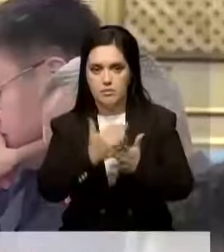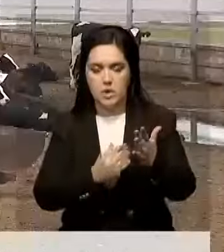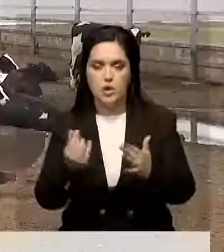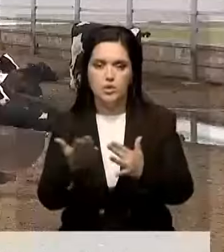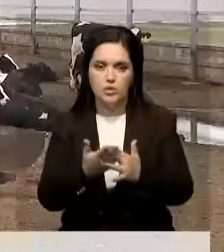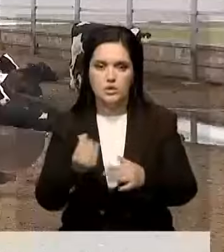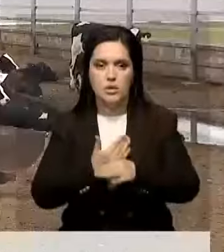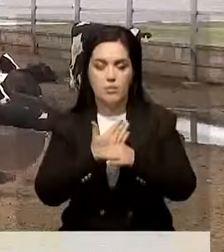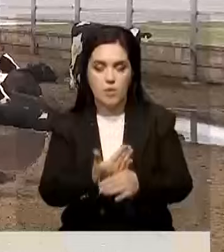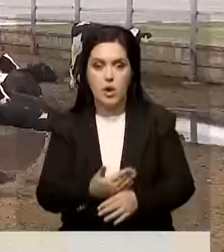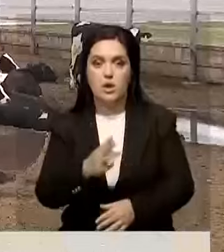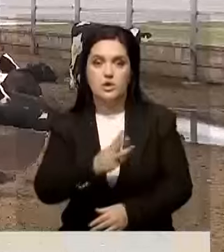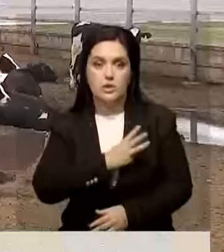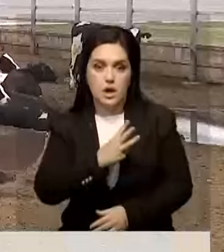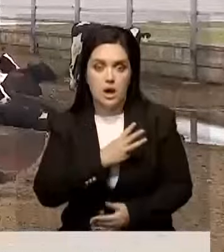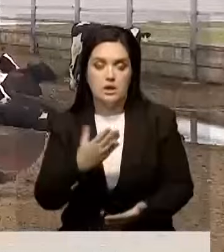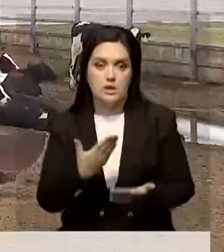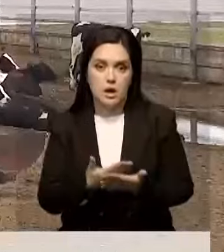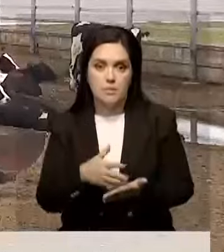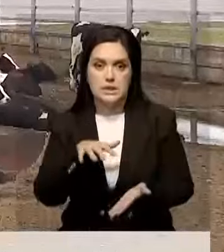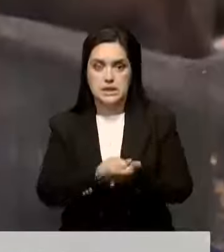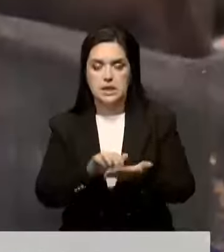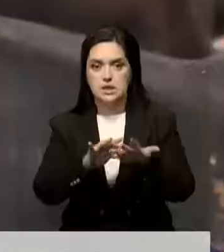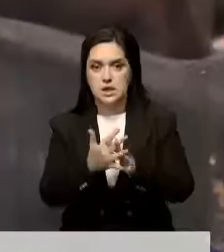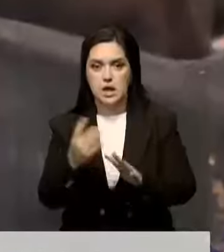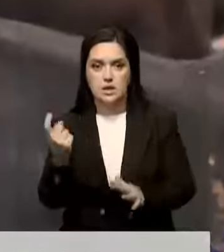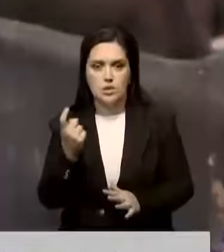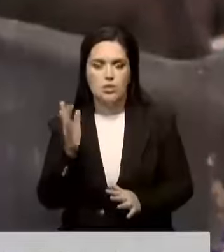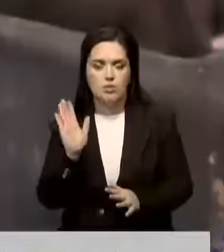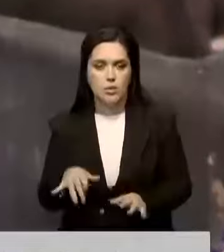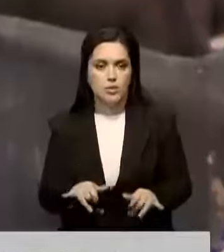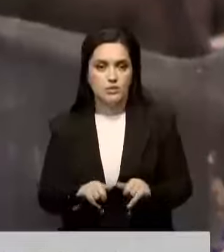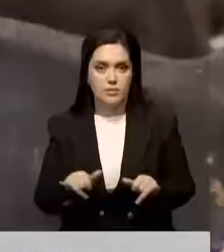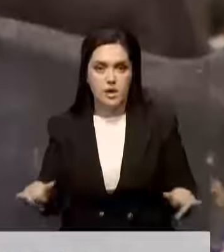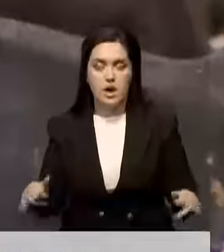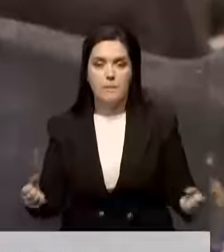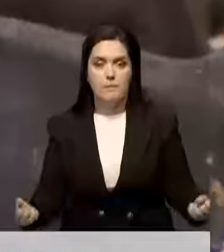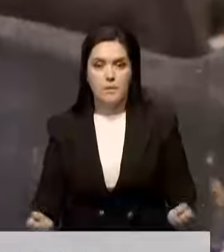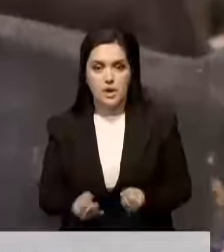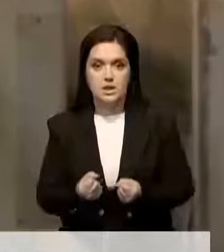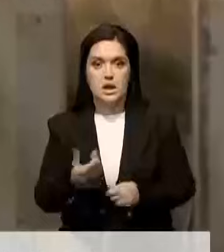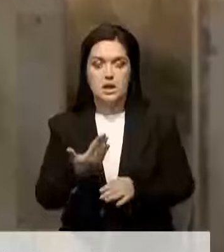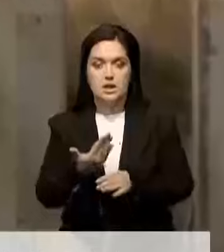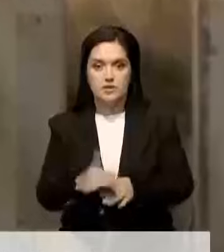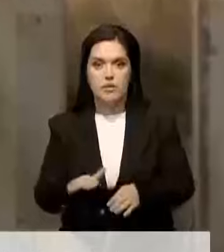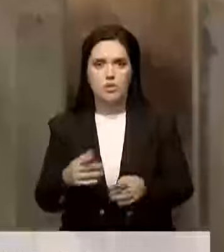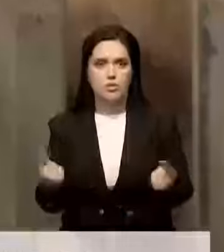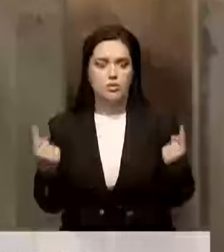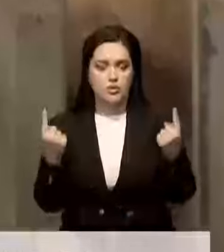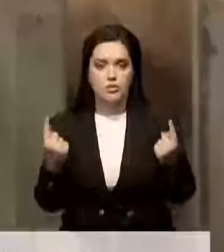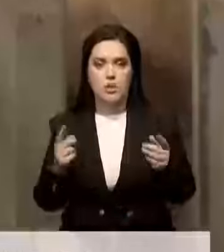льгот. Тогда и желающих, например, заняться сельским хозяйством станет больше. К тому же поддержка этой сферы на сегодня